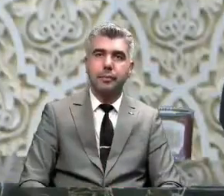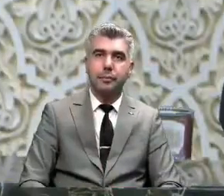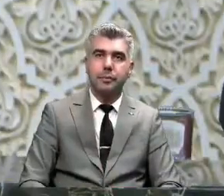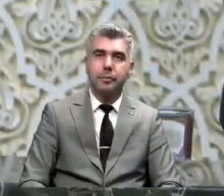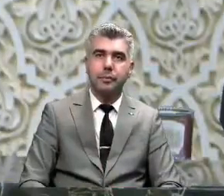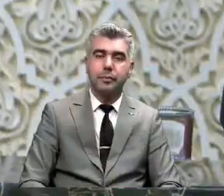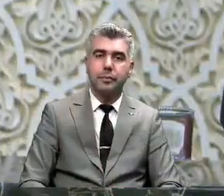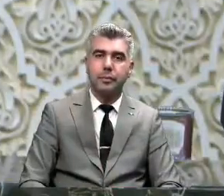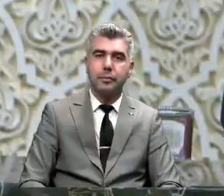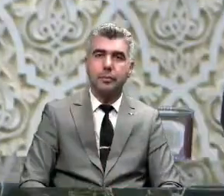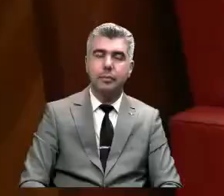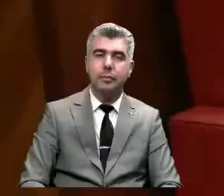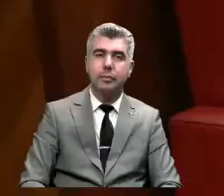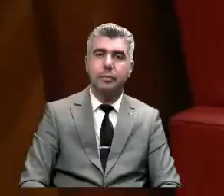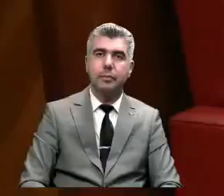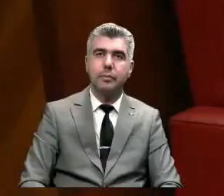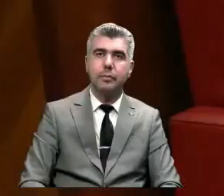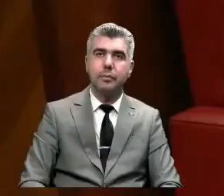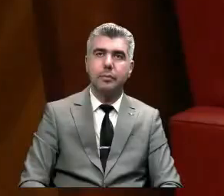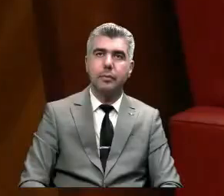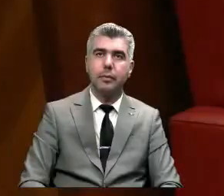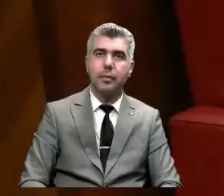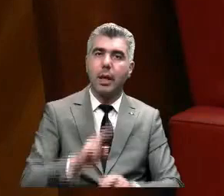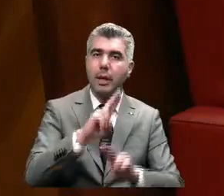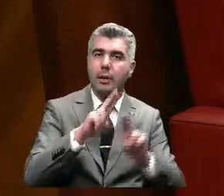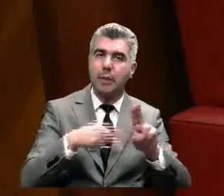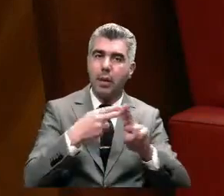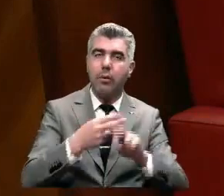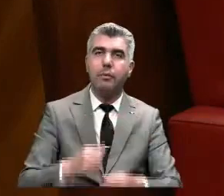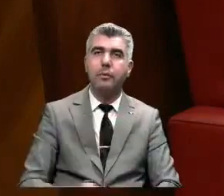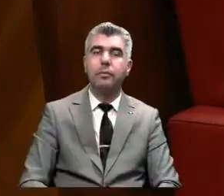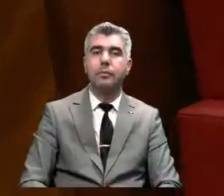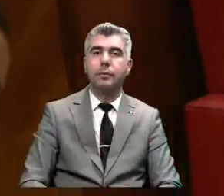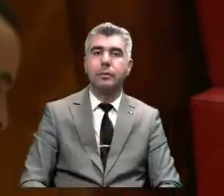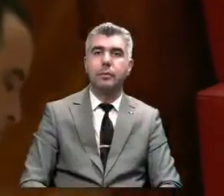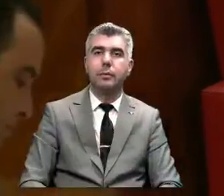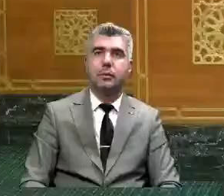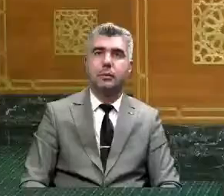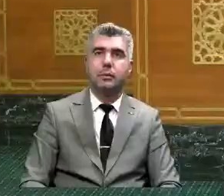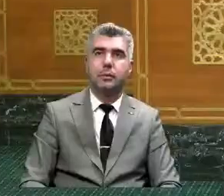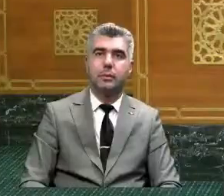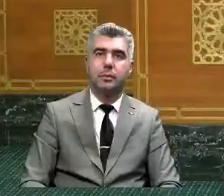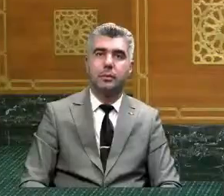سيد الوزير، هل هناك رد في بعض الثواني؟